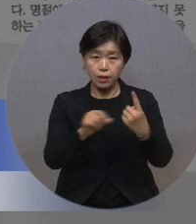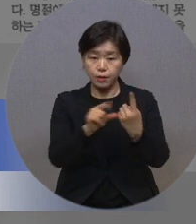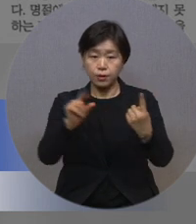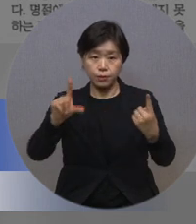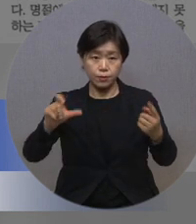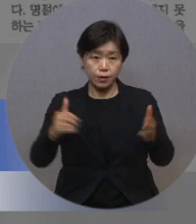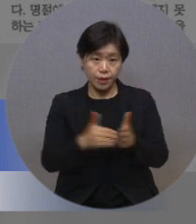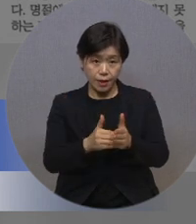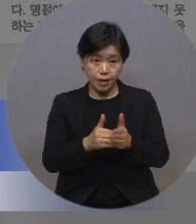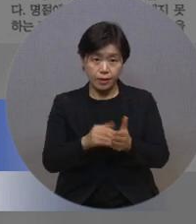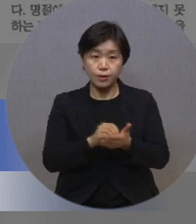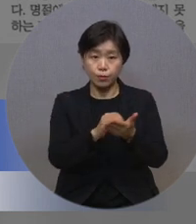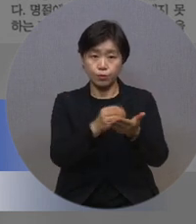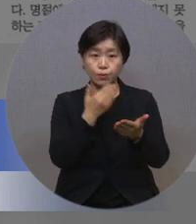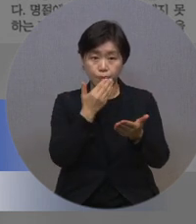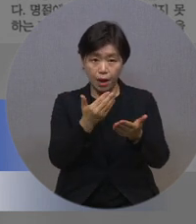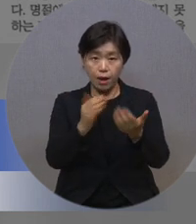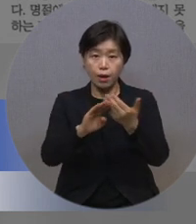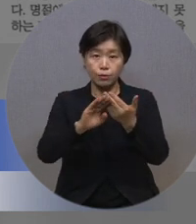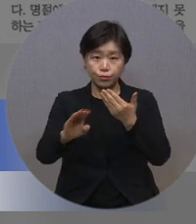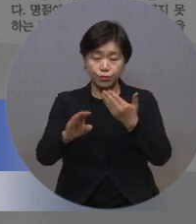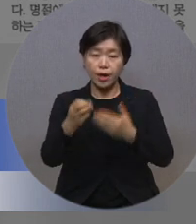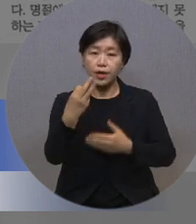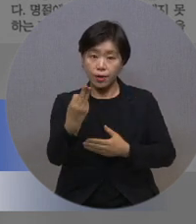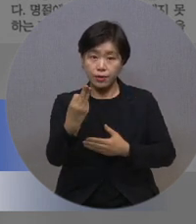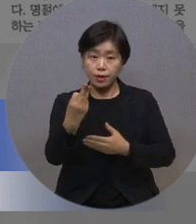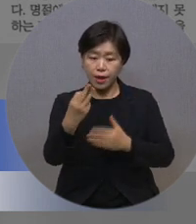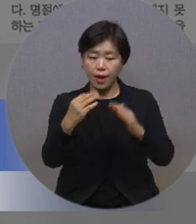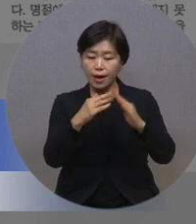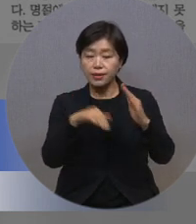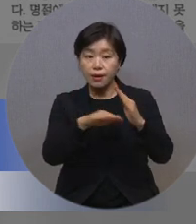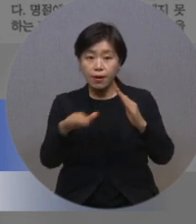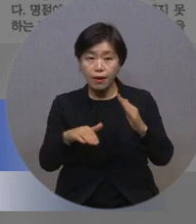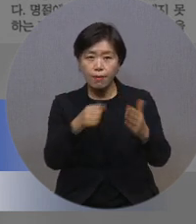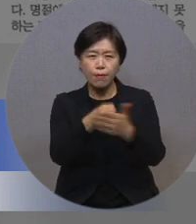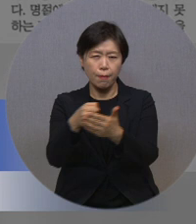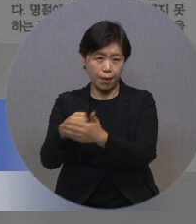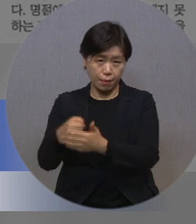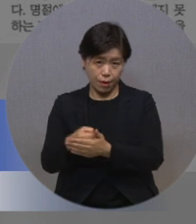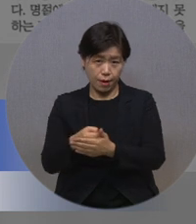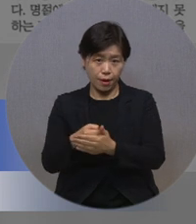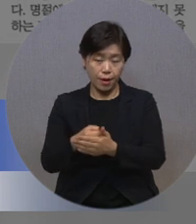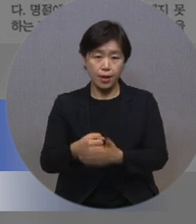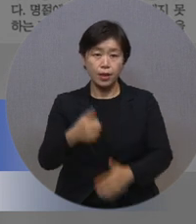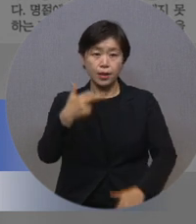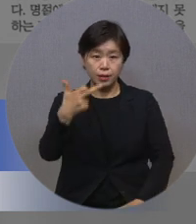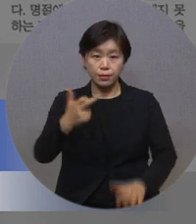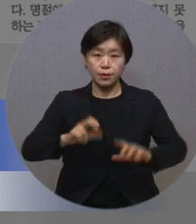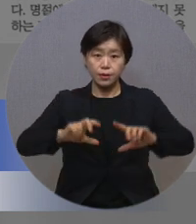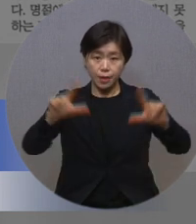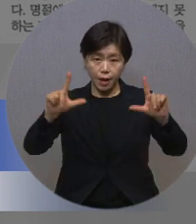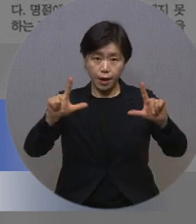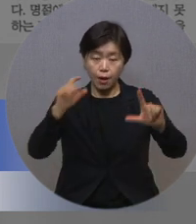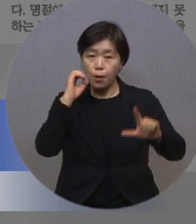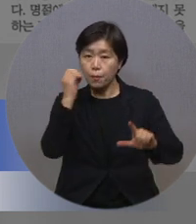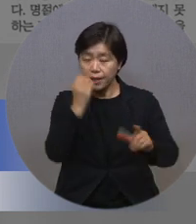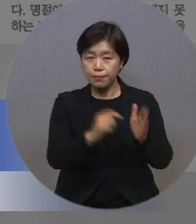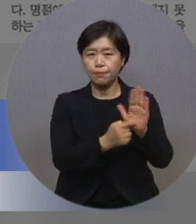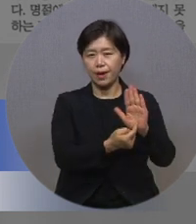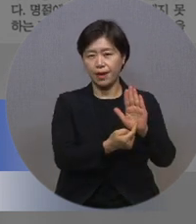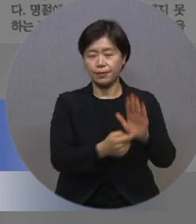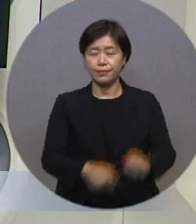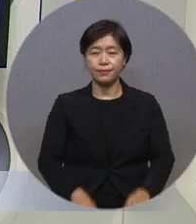후 총 13가정을 선정합니다 선정결과는 이달 17일 초록여행 누리집가 개별 공지를 할